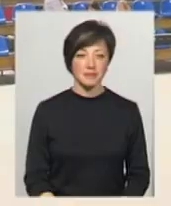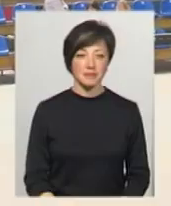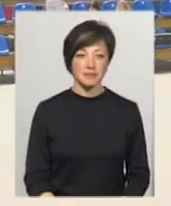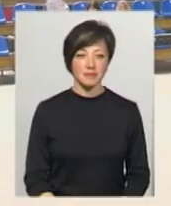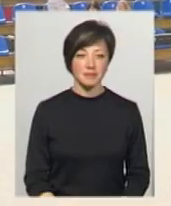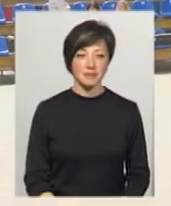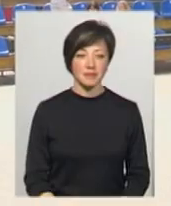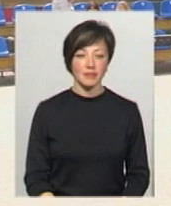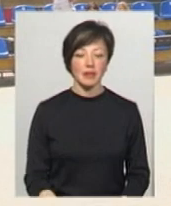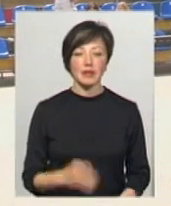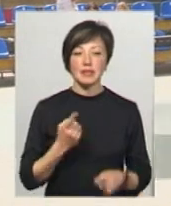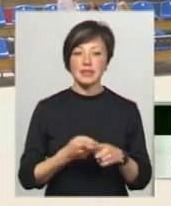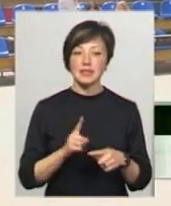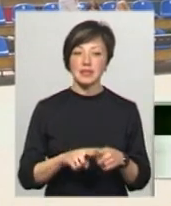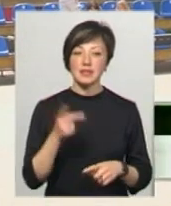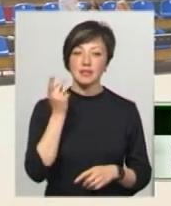Це завжди